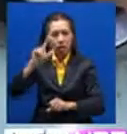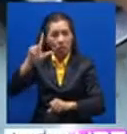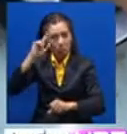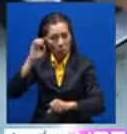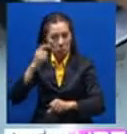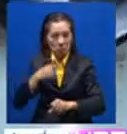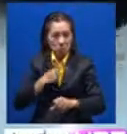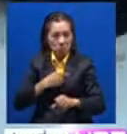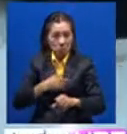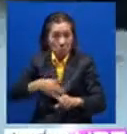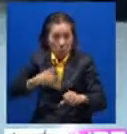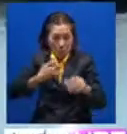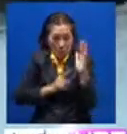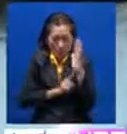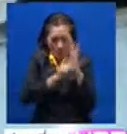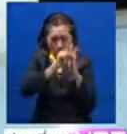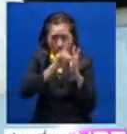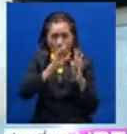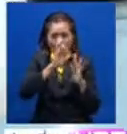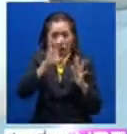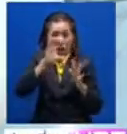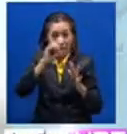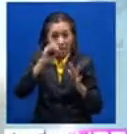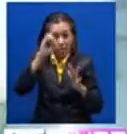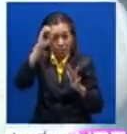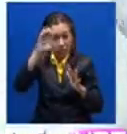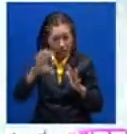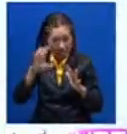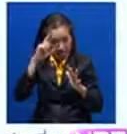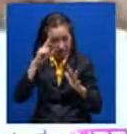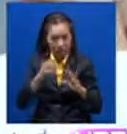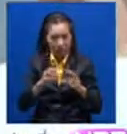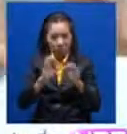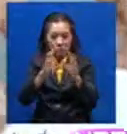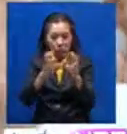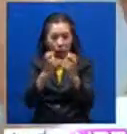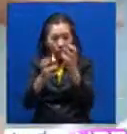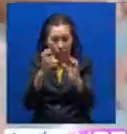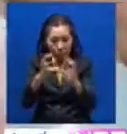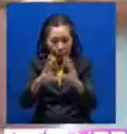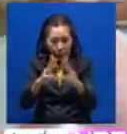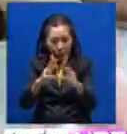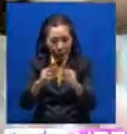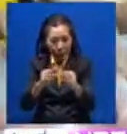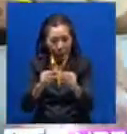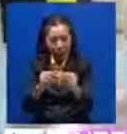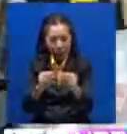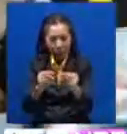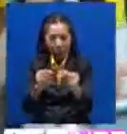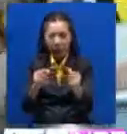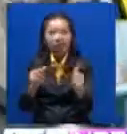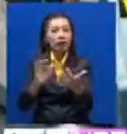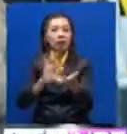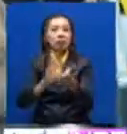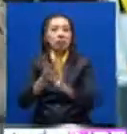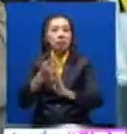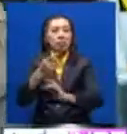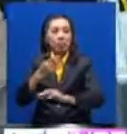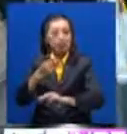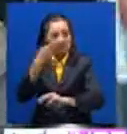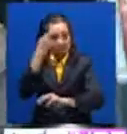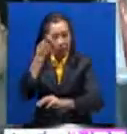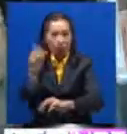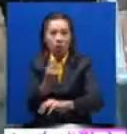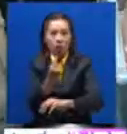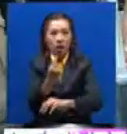สูงไม่ต่ำกว่า850องศาเซลเซียสทำให้เกิดการสลายตัวของโมเลกุลกลายเป็นคาร์บอนในระยะเวลาอันรวดเร็วไม่